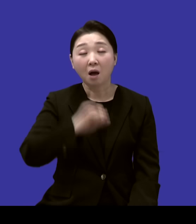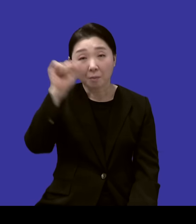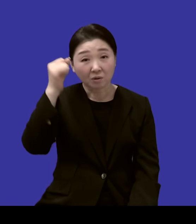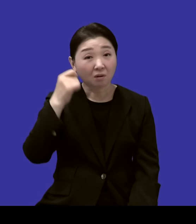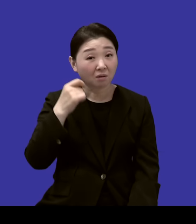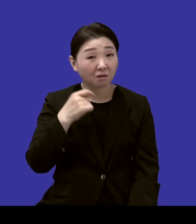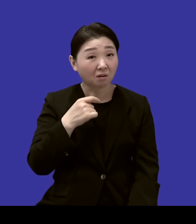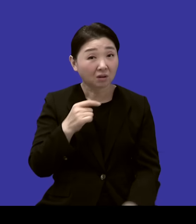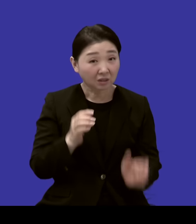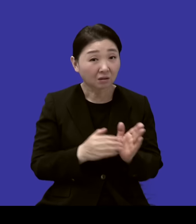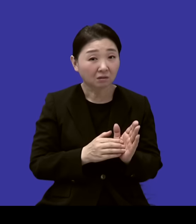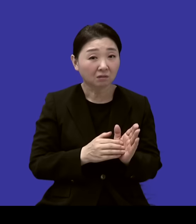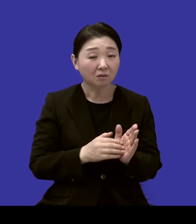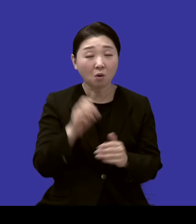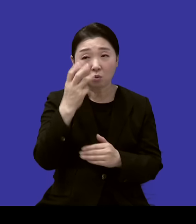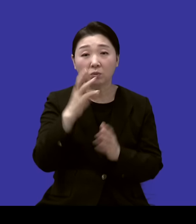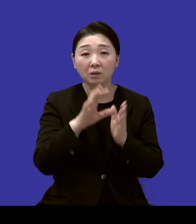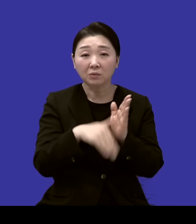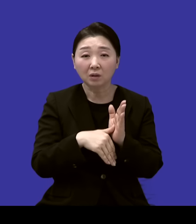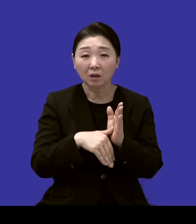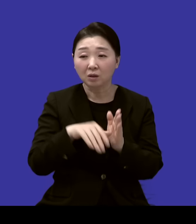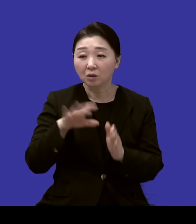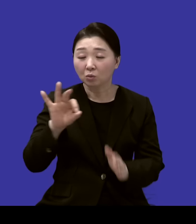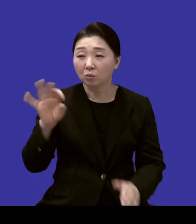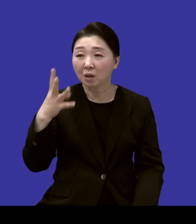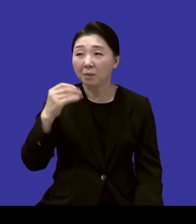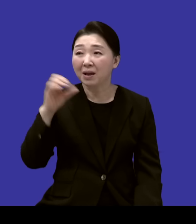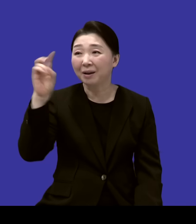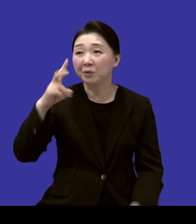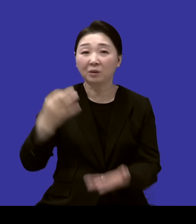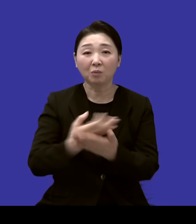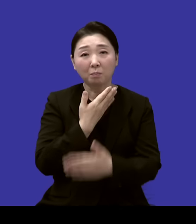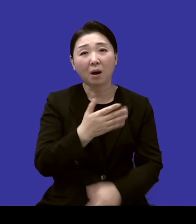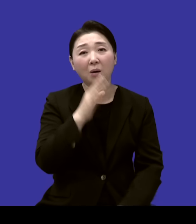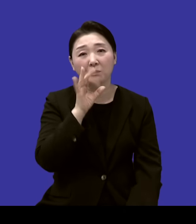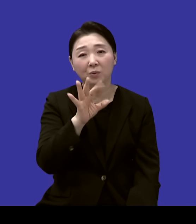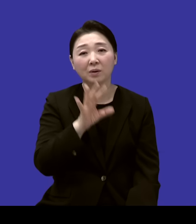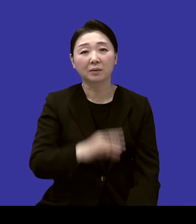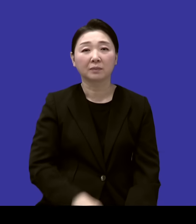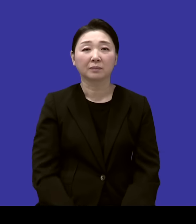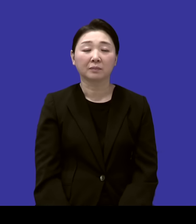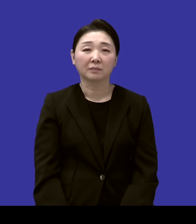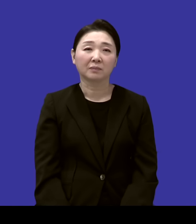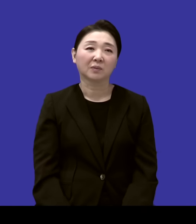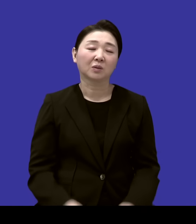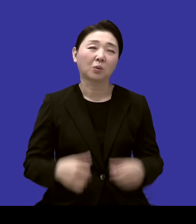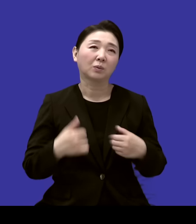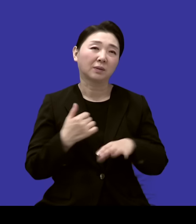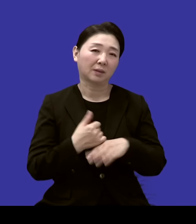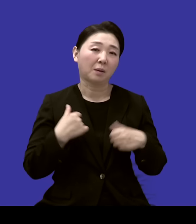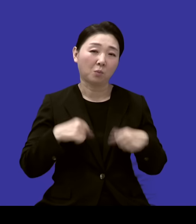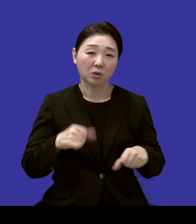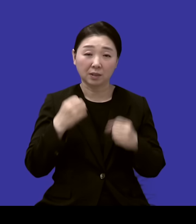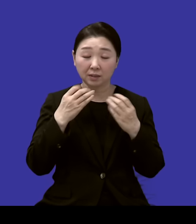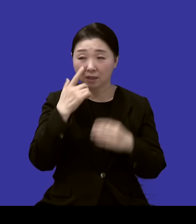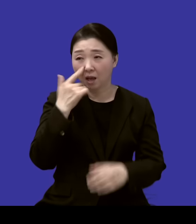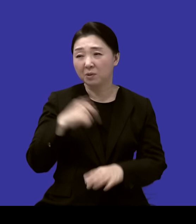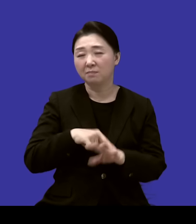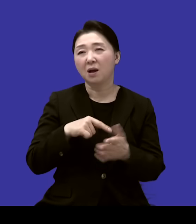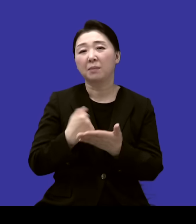했어요. 네. 오. 고3이 어떻게 근데 400만 원을 갑자기 벌 수가 있겠어요. 그렇죠. 네, 그래서 포기하고 있었는데 새아버지가 너무